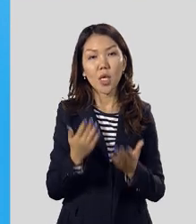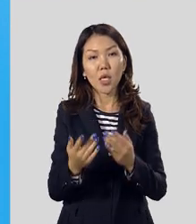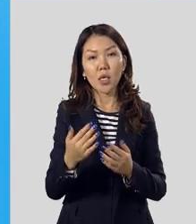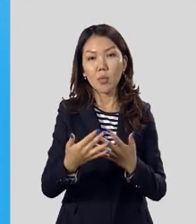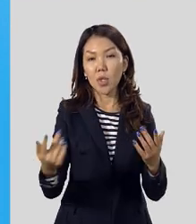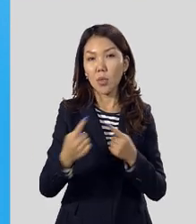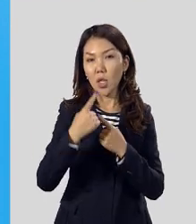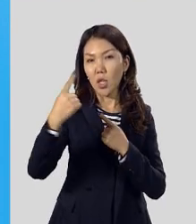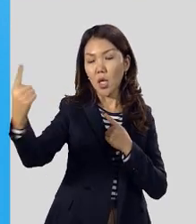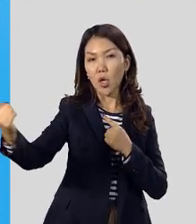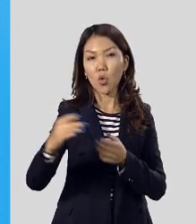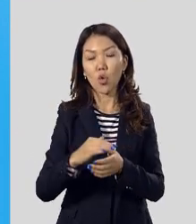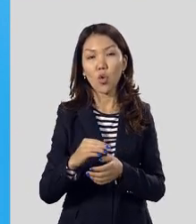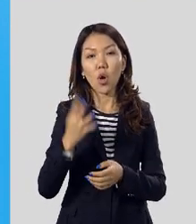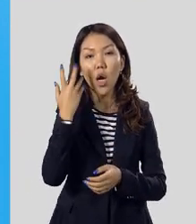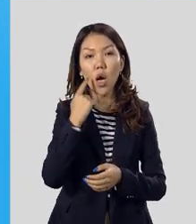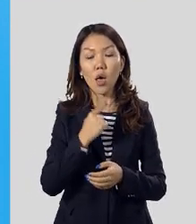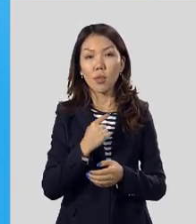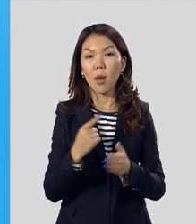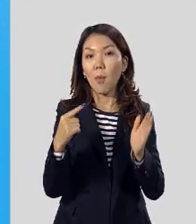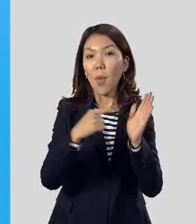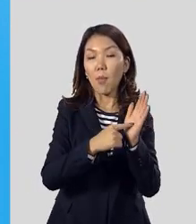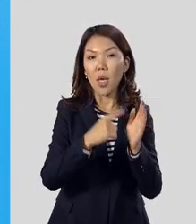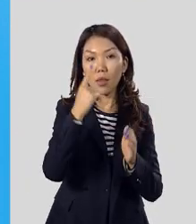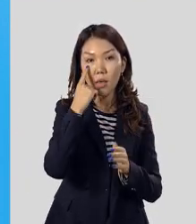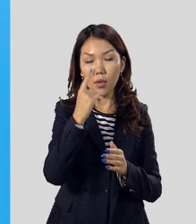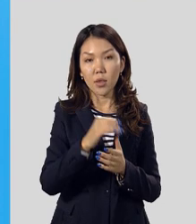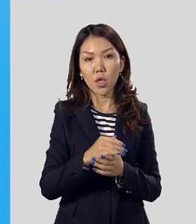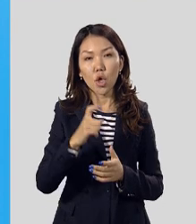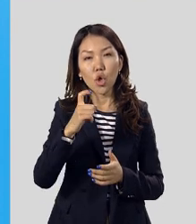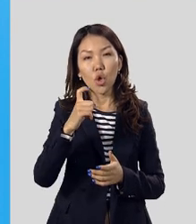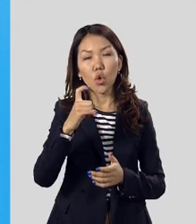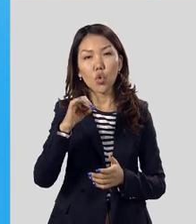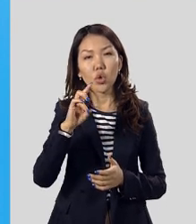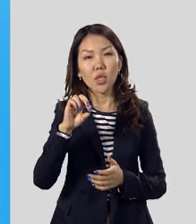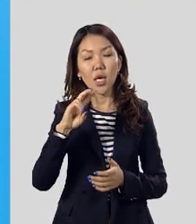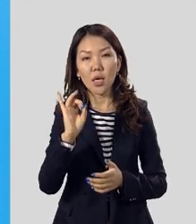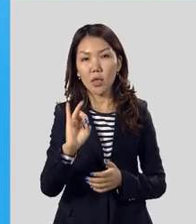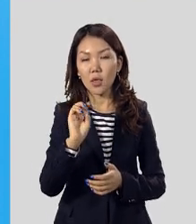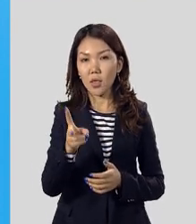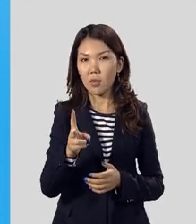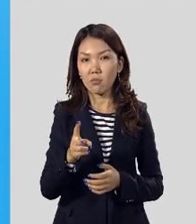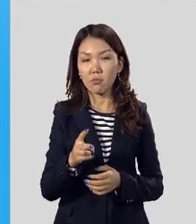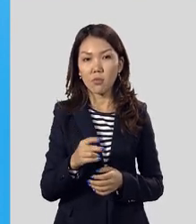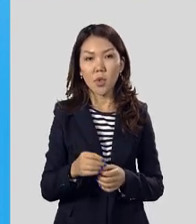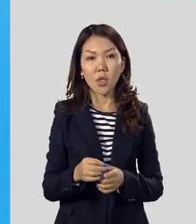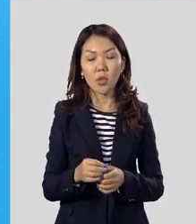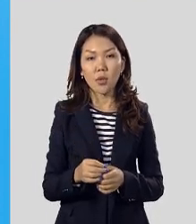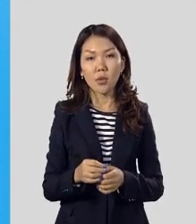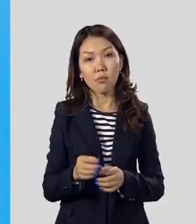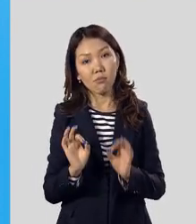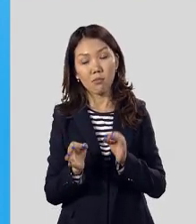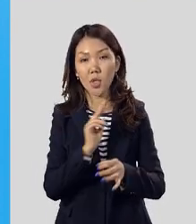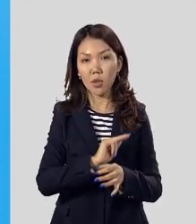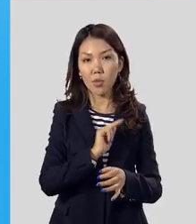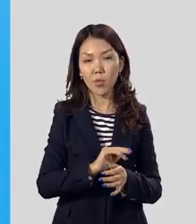попадании изображения на сетчатку глаза хрусталик не напрягается. а при приближении предмета